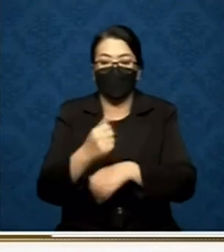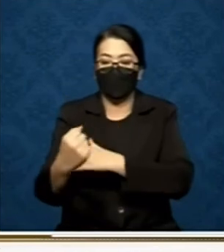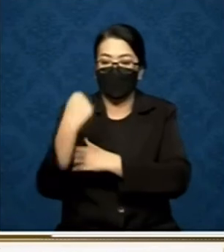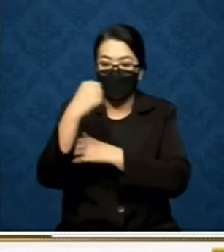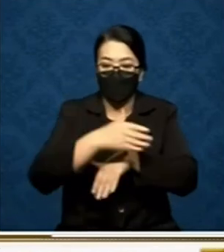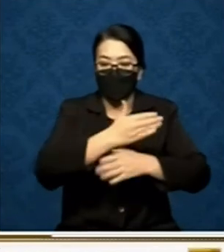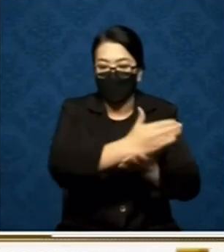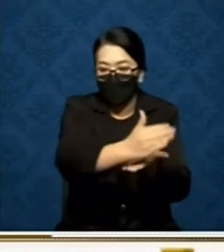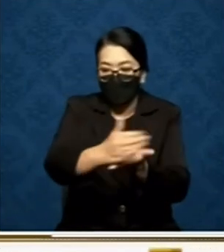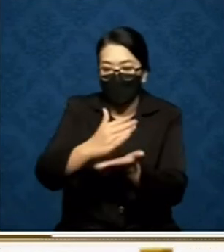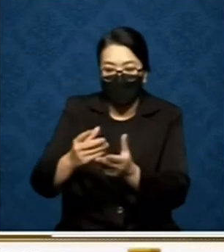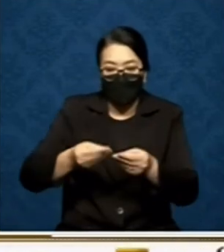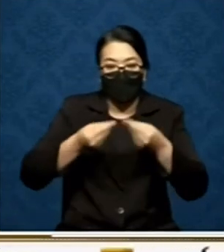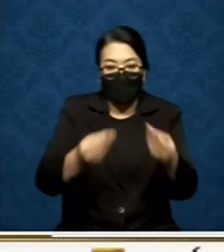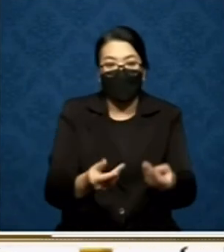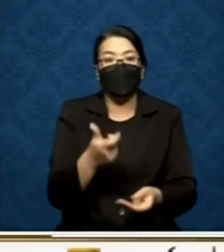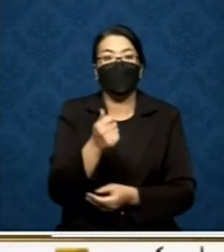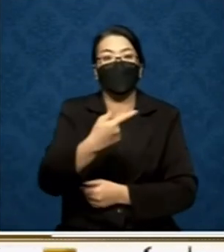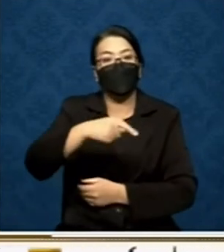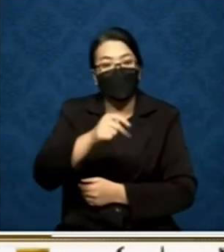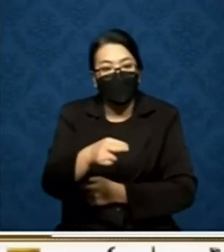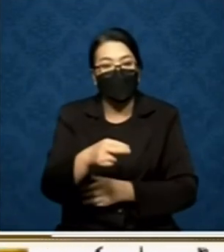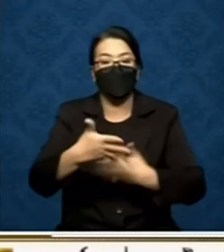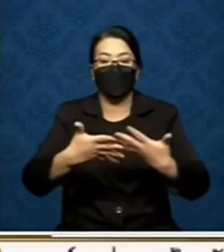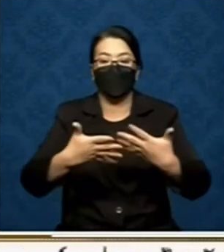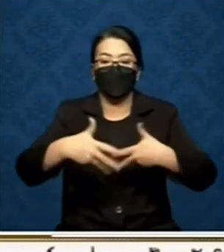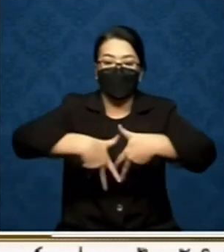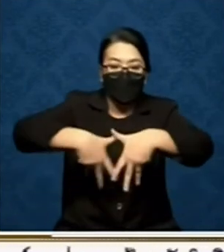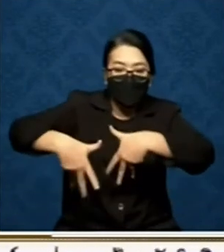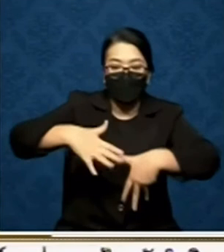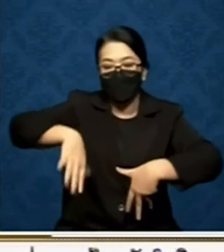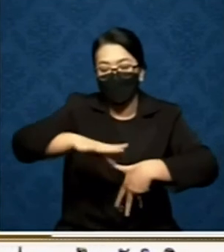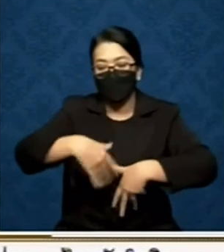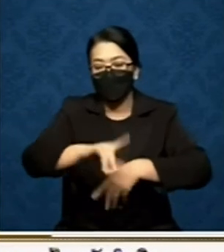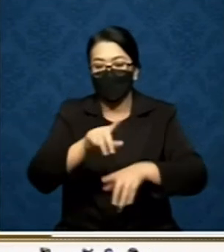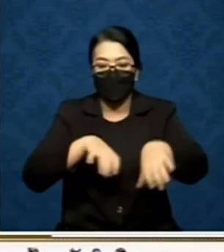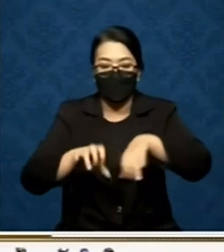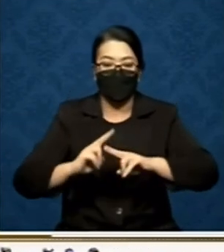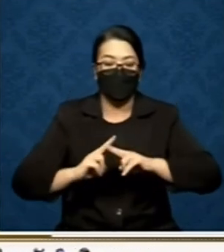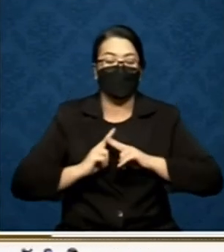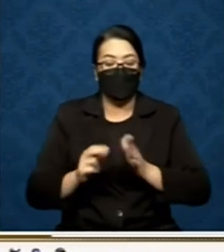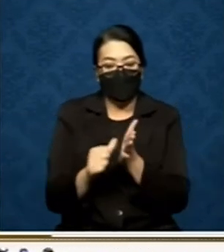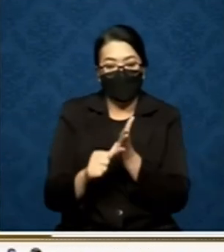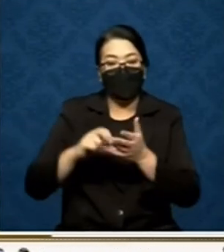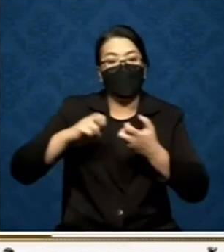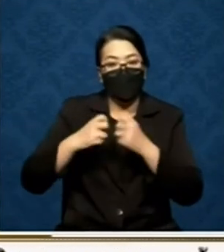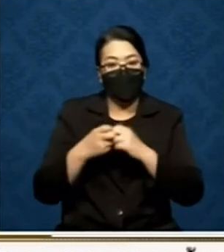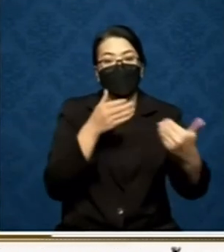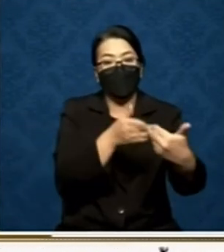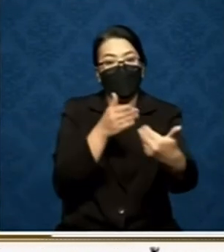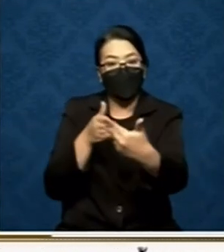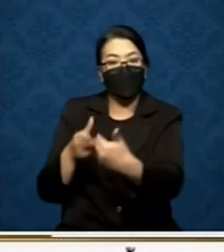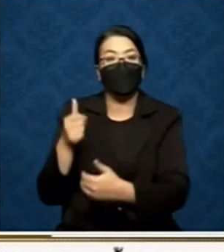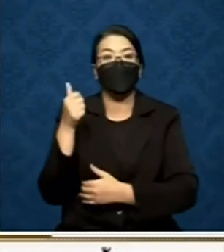อำนาจไปสู่ท้องถิ่นฮะซึ่งมันจะธงต่อการแก้ไขปัญหาและความต้องการ